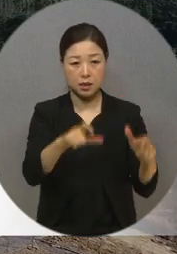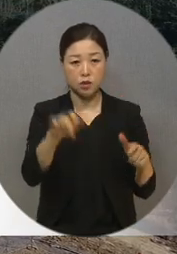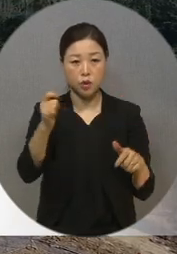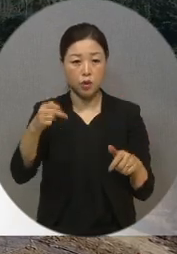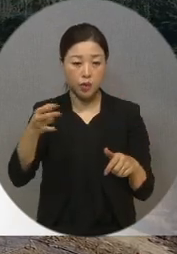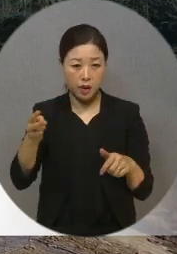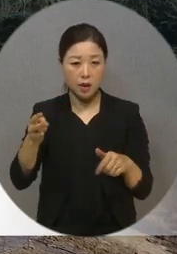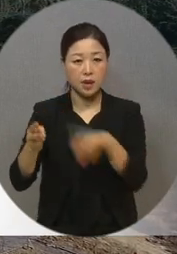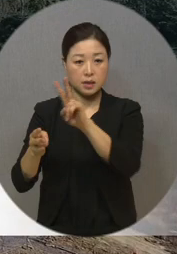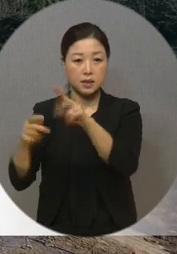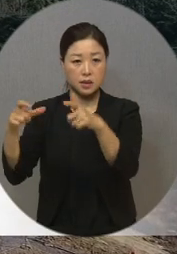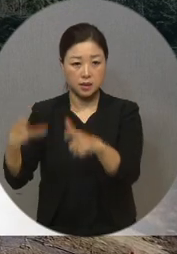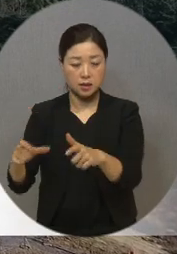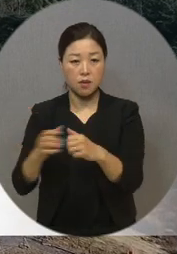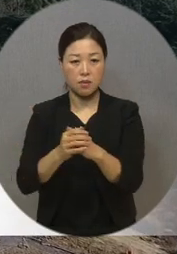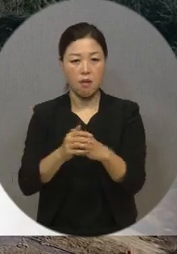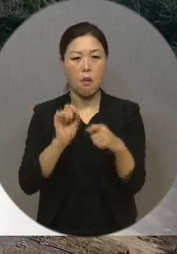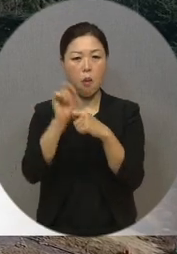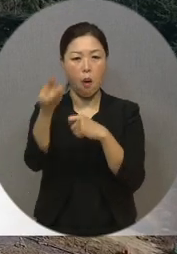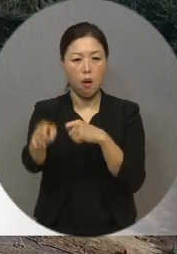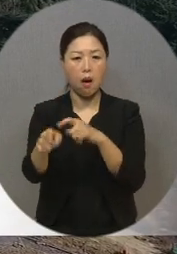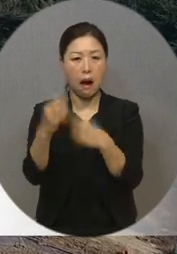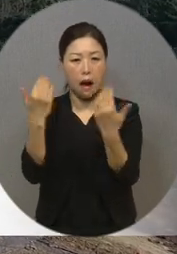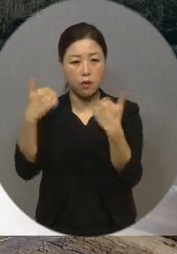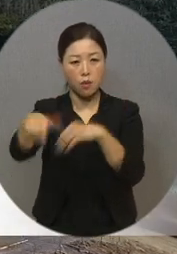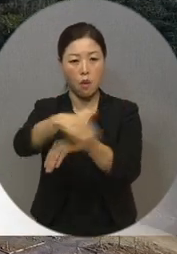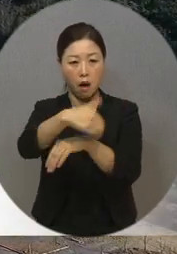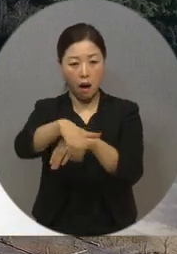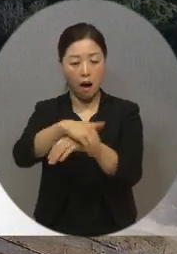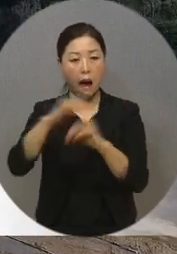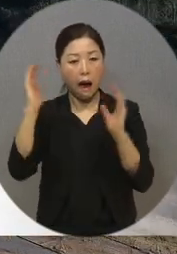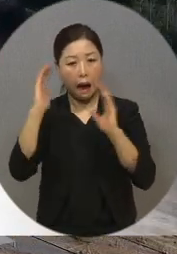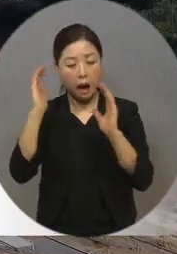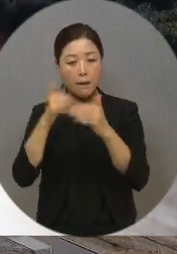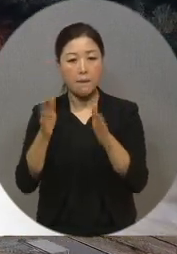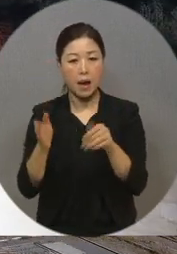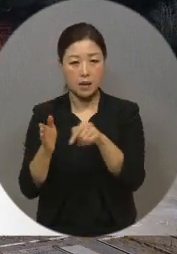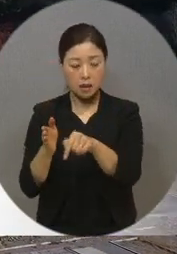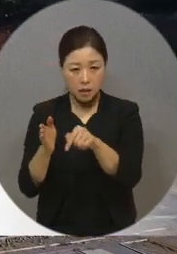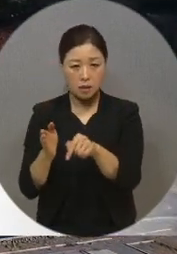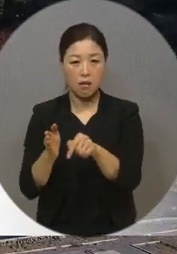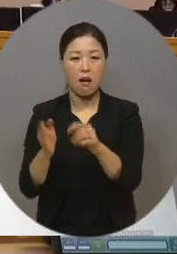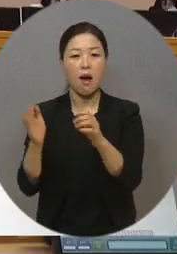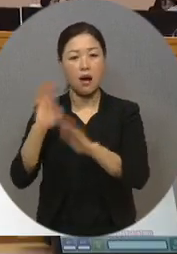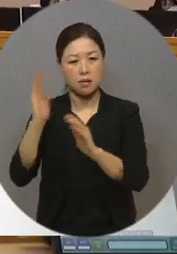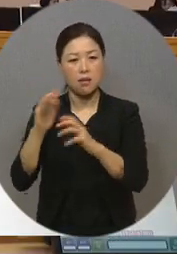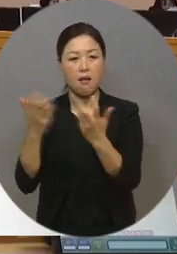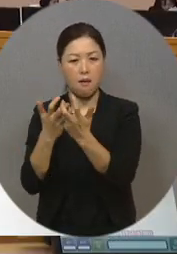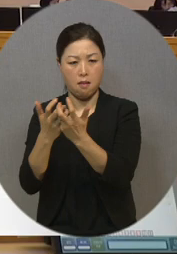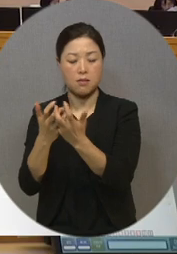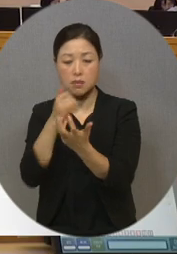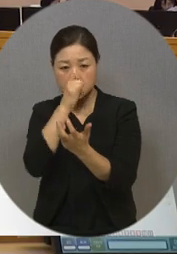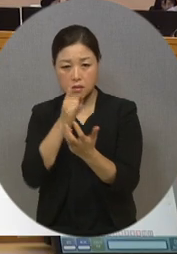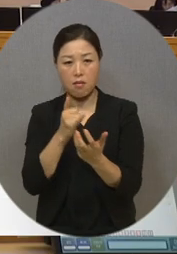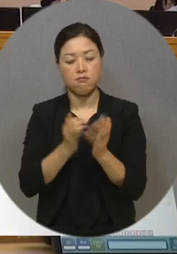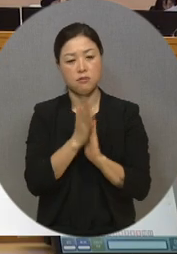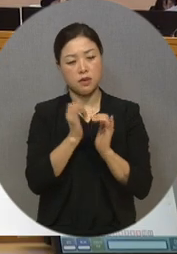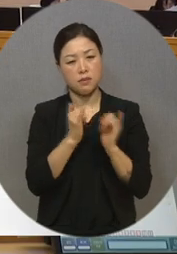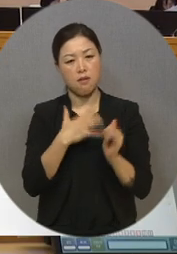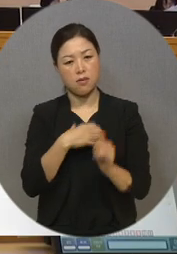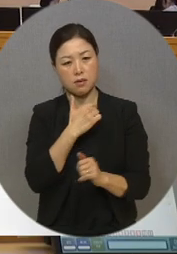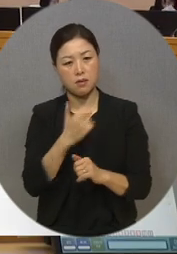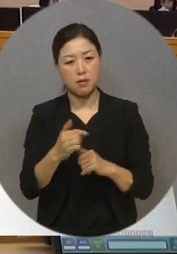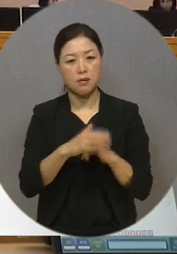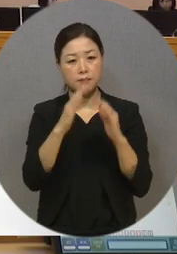장거리 통학로에 따른 안전성 문제와 학급 포화가 예상돼 시민들의 우려가 컸습니다. 전남도의회